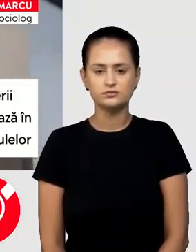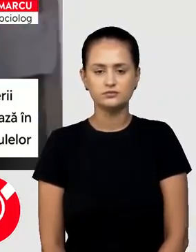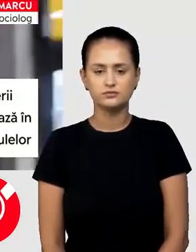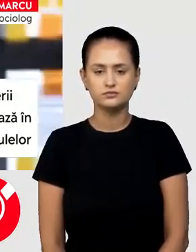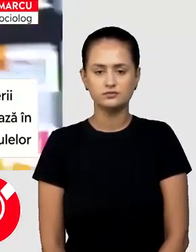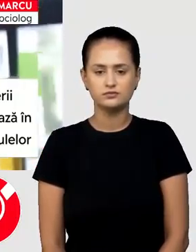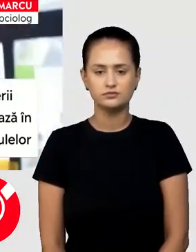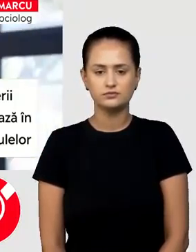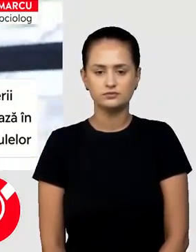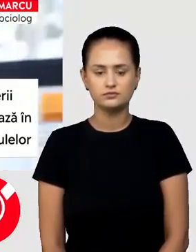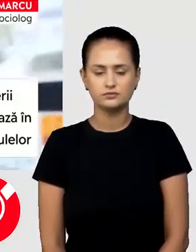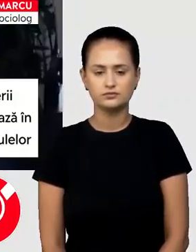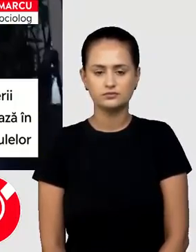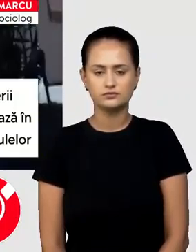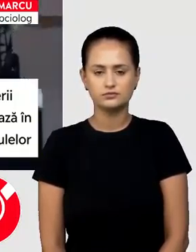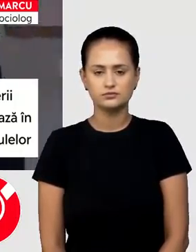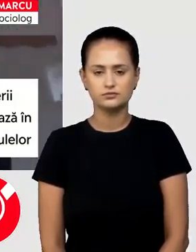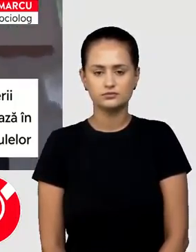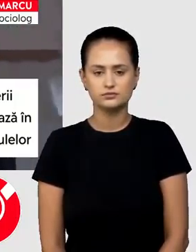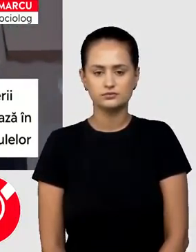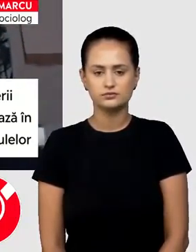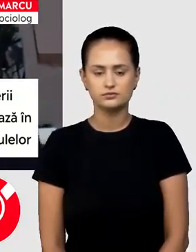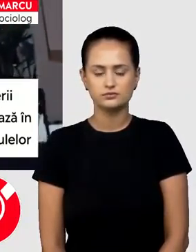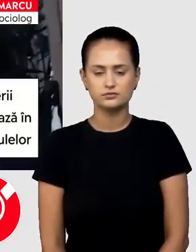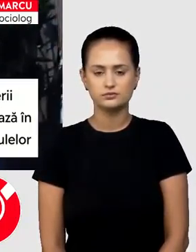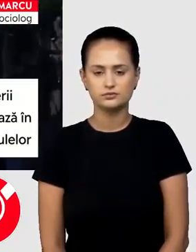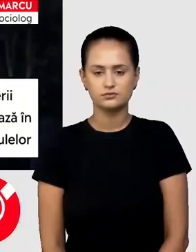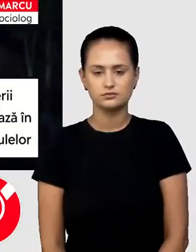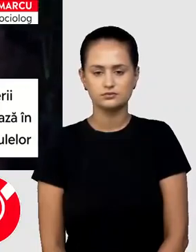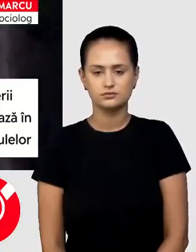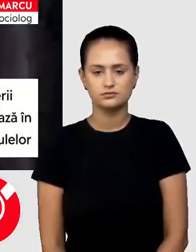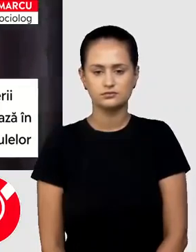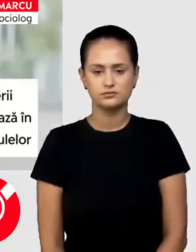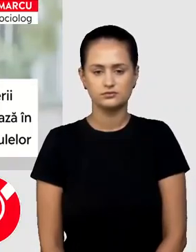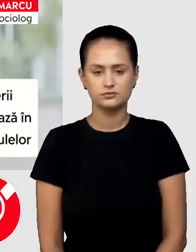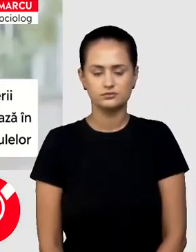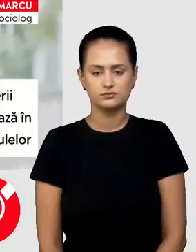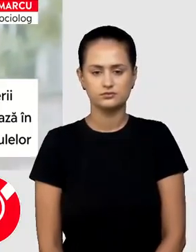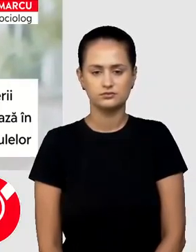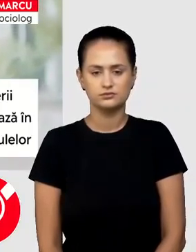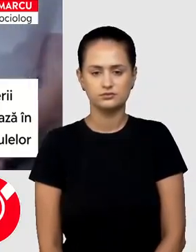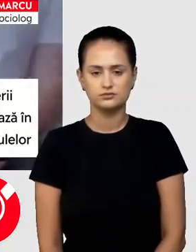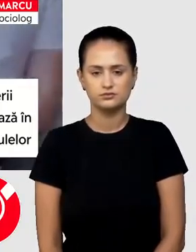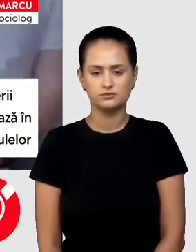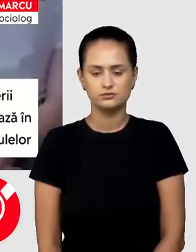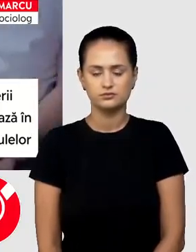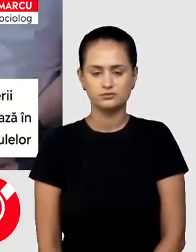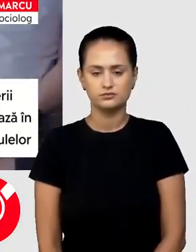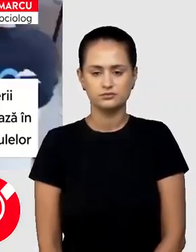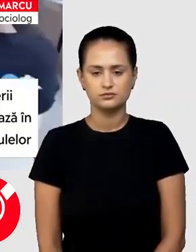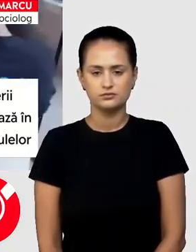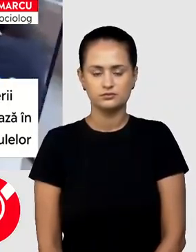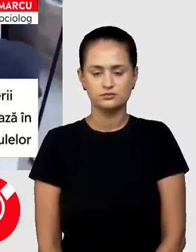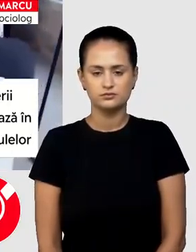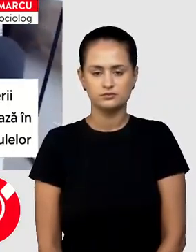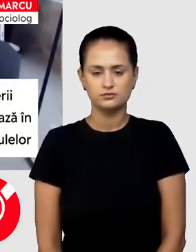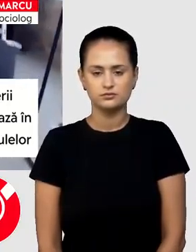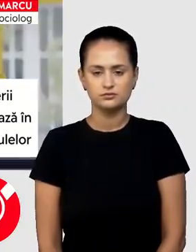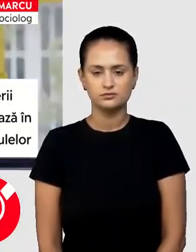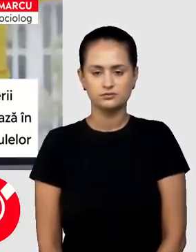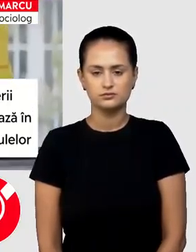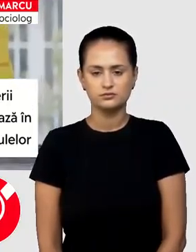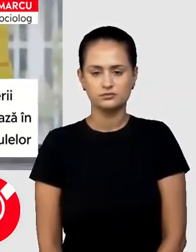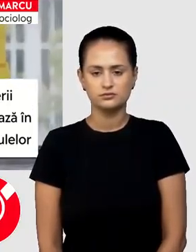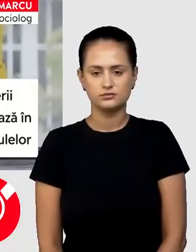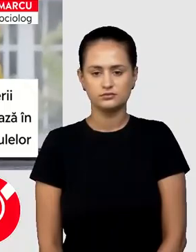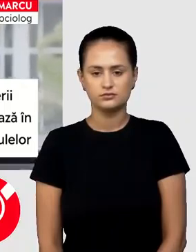nivelul de sărăcie, adică de risc de sărăcie și excluziune socială, este cel mai mare. Deci dacă vorbim de cauze, am vorbit primul rând de sărăcie, de